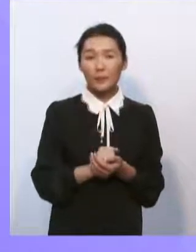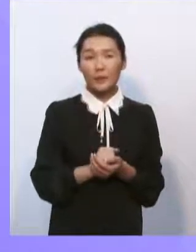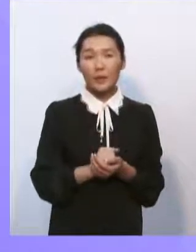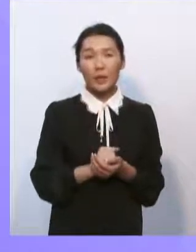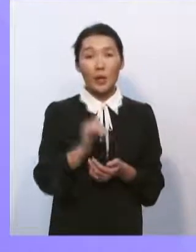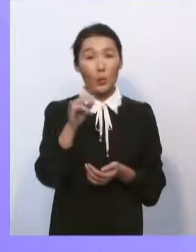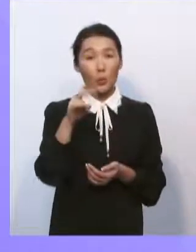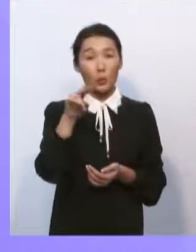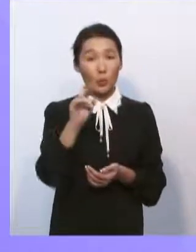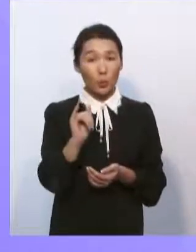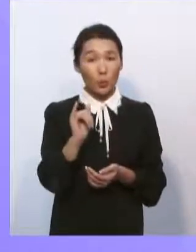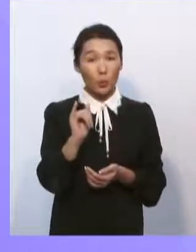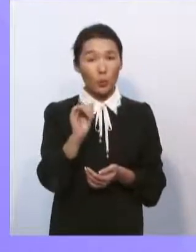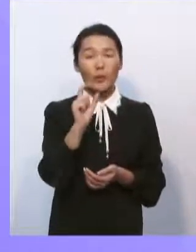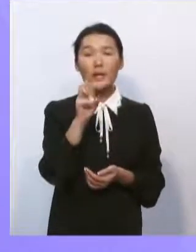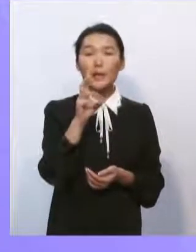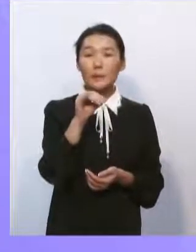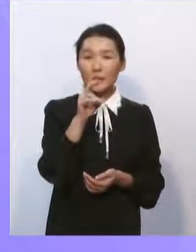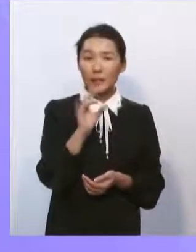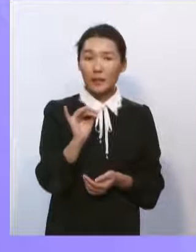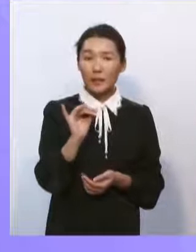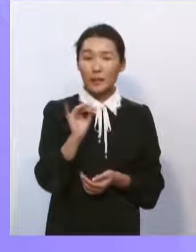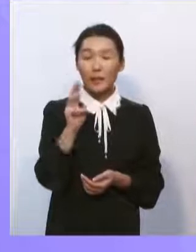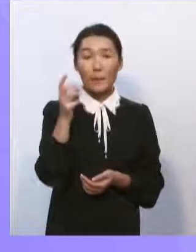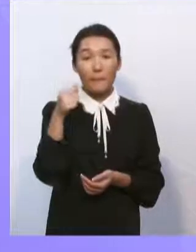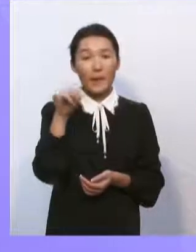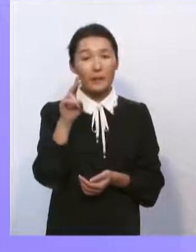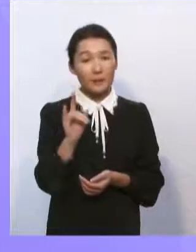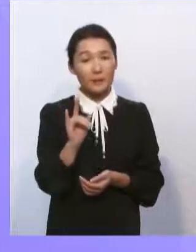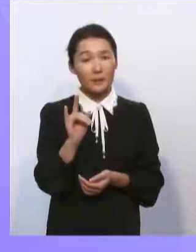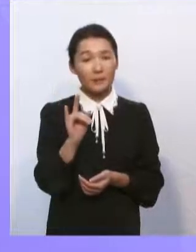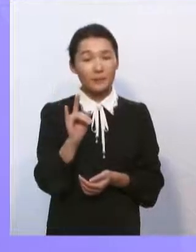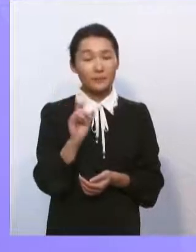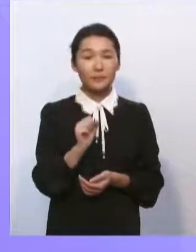Унду. Эмнени? Майды.